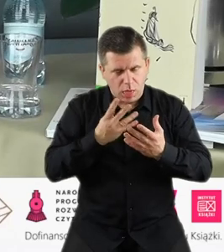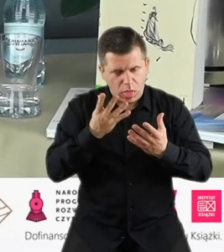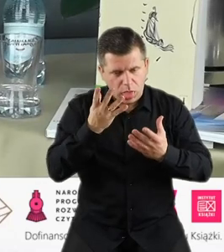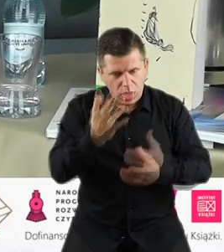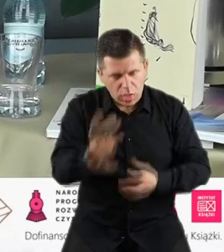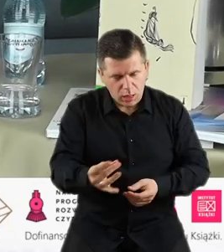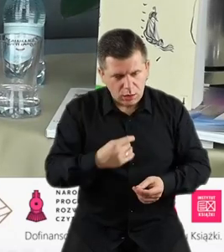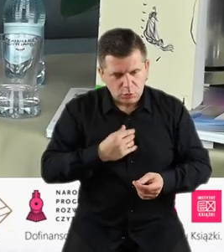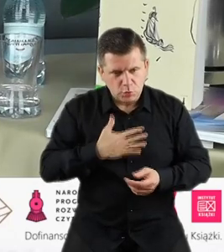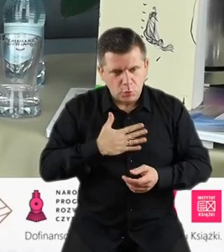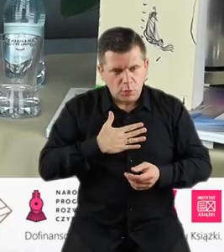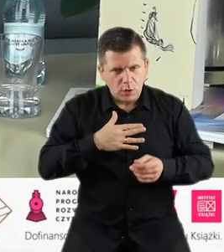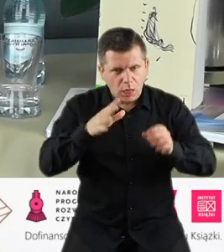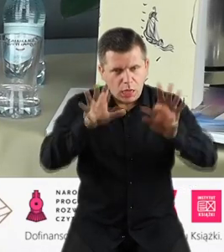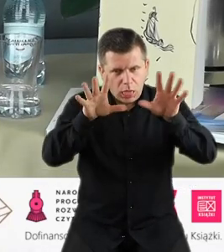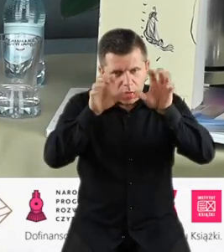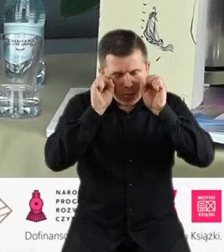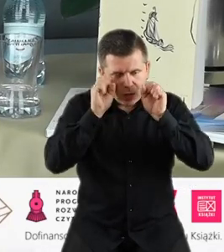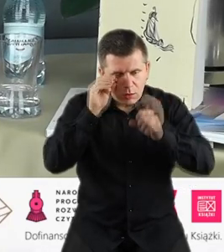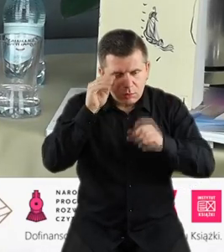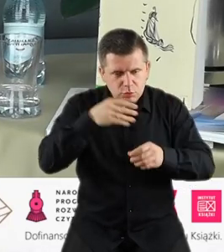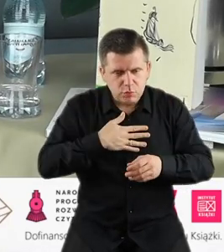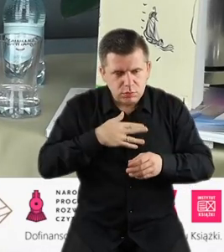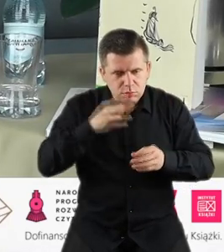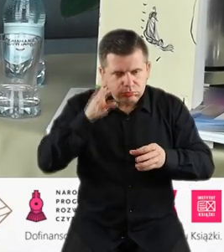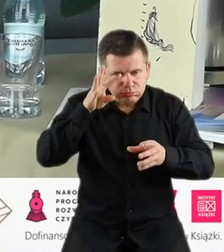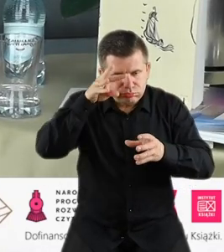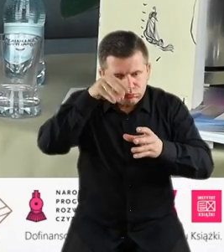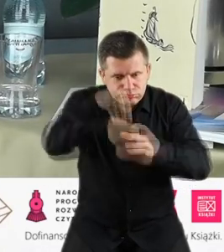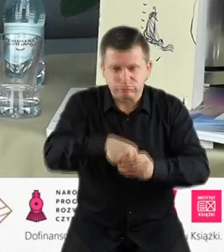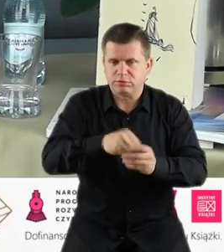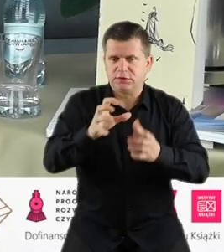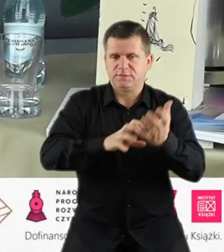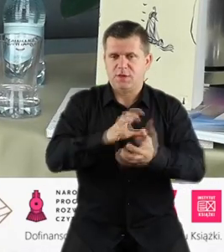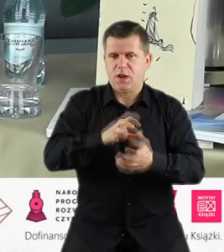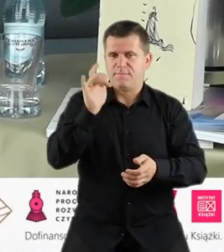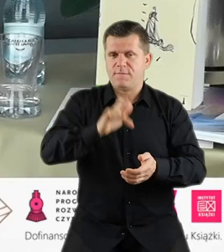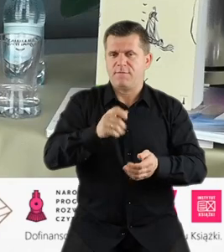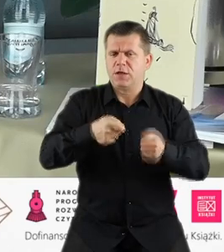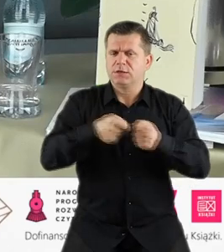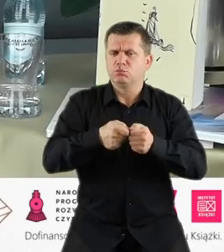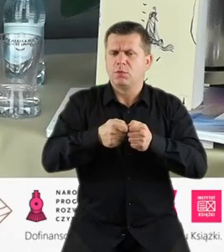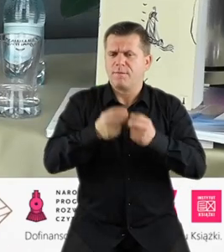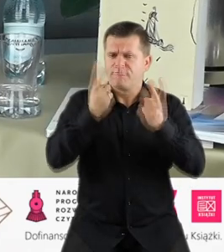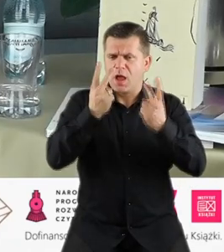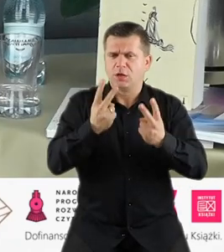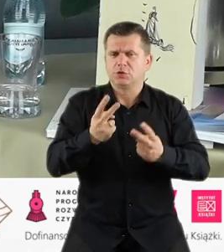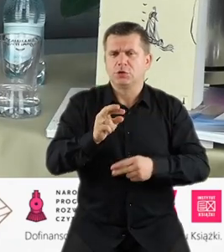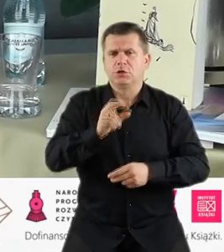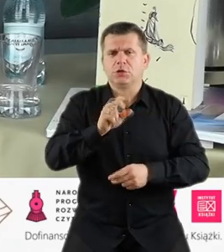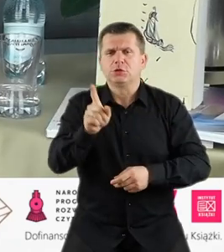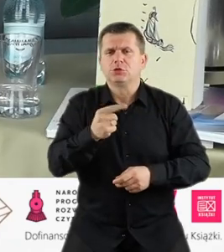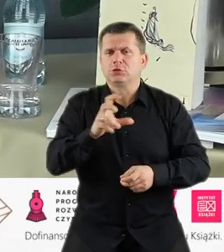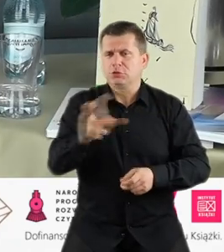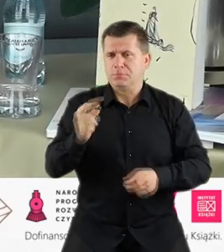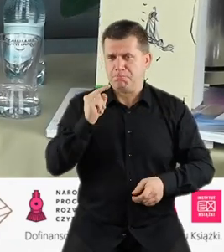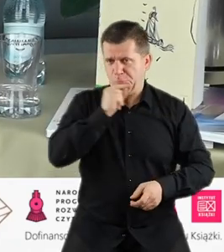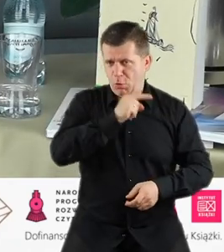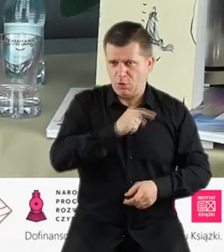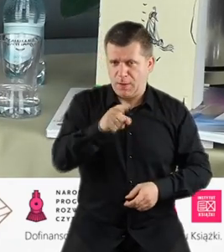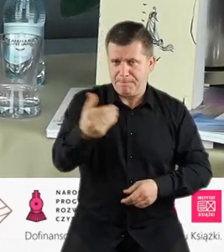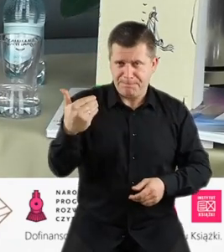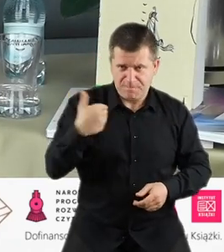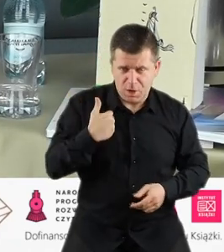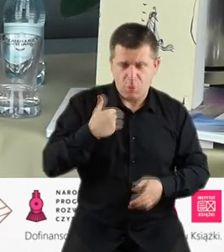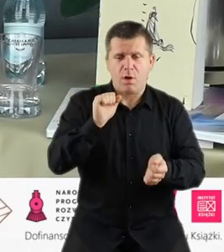w niego wierzymy. On jest, jego wewnętrzna spójność jest ważniejsza niż to, czy my potrafimy powiedzieć, czy